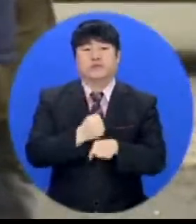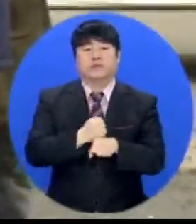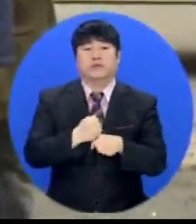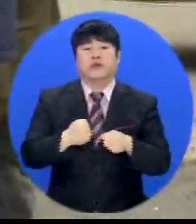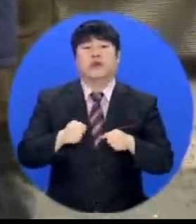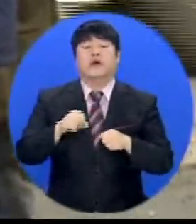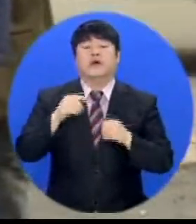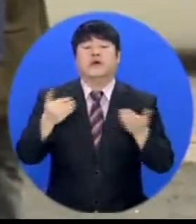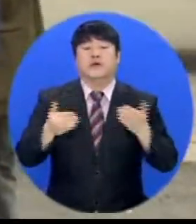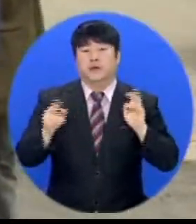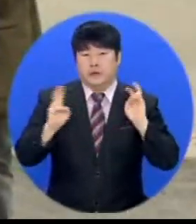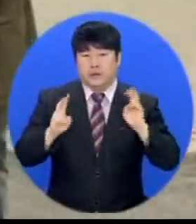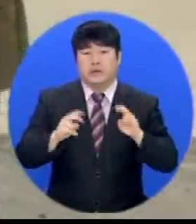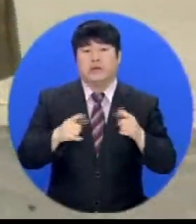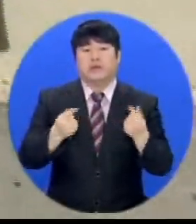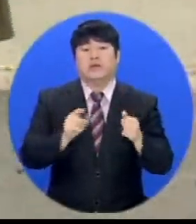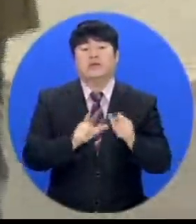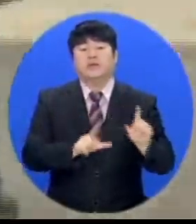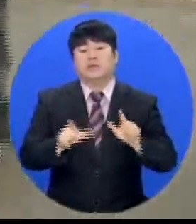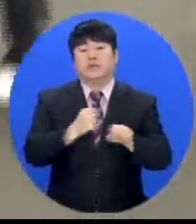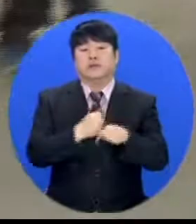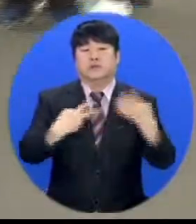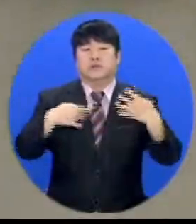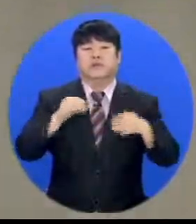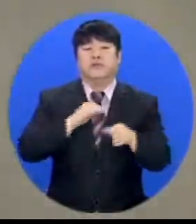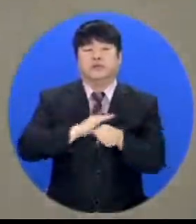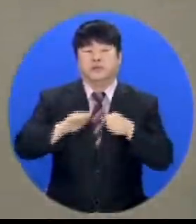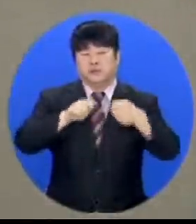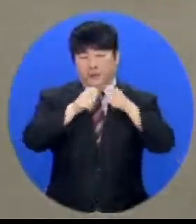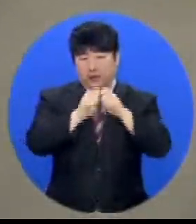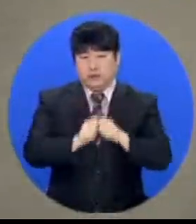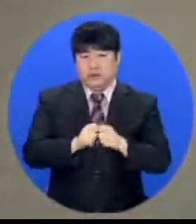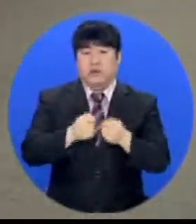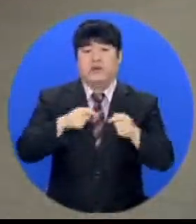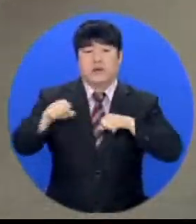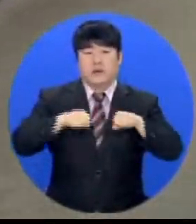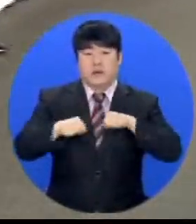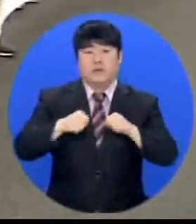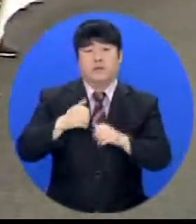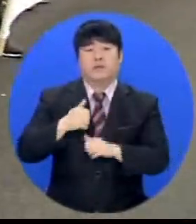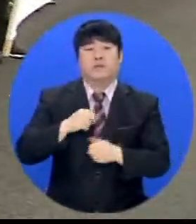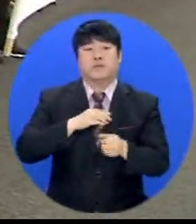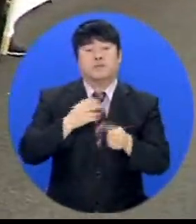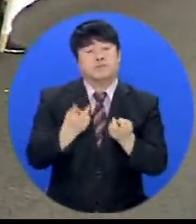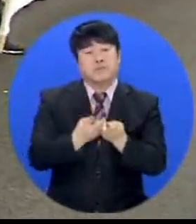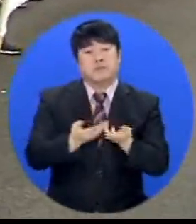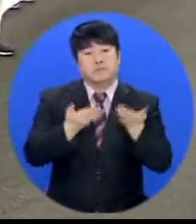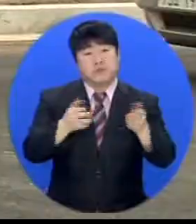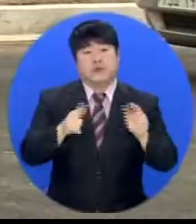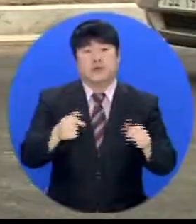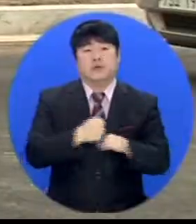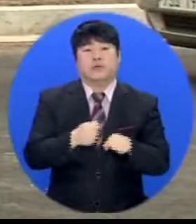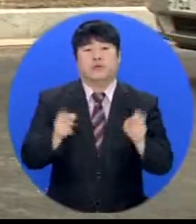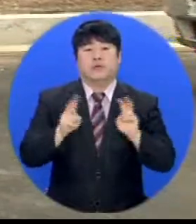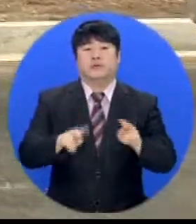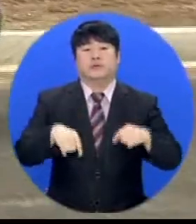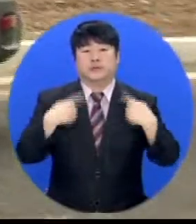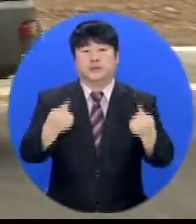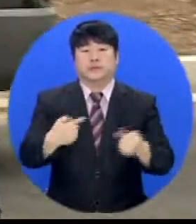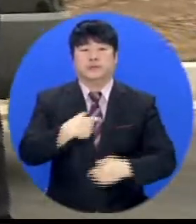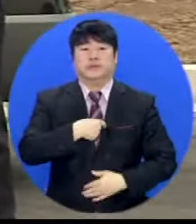상생을 위한 4대 원칙에 대해 구체적인 실현 방안을 내놓지 않고 있다며 오늘 기공식 참석을